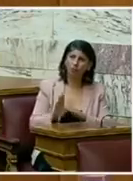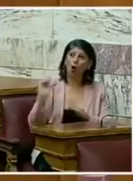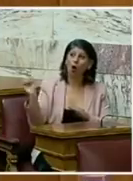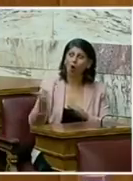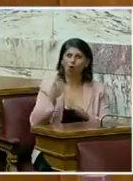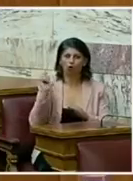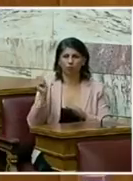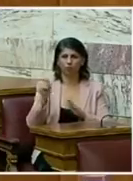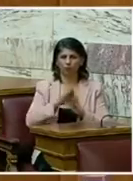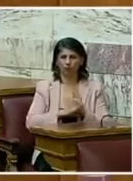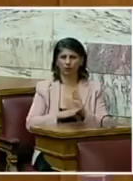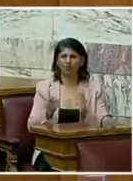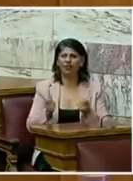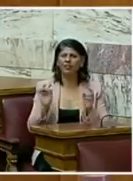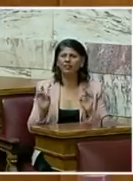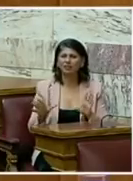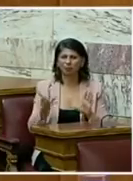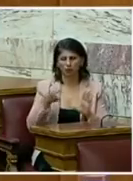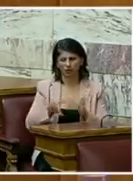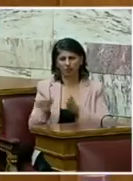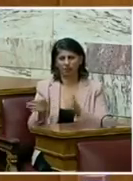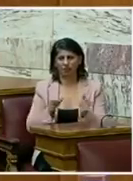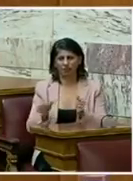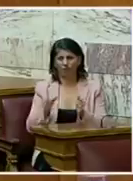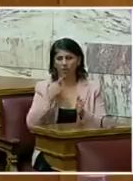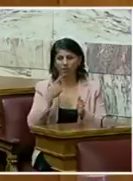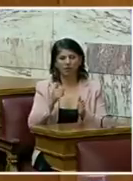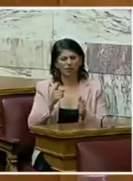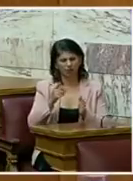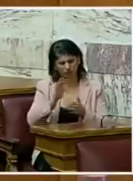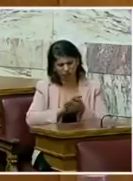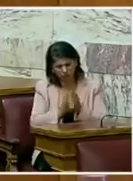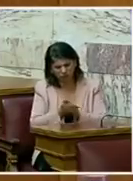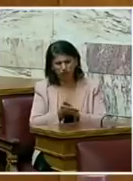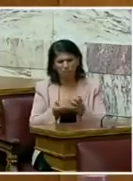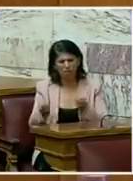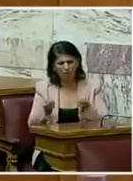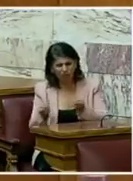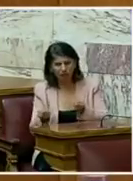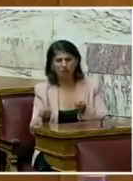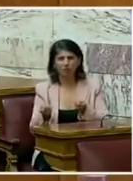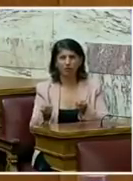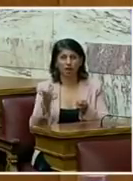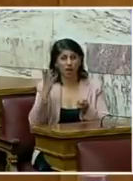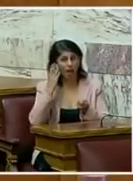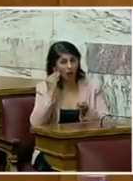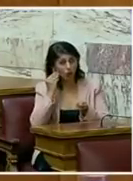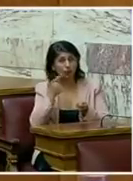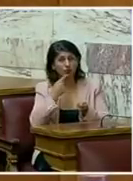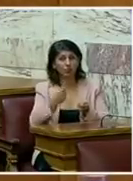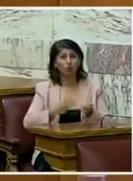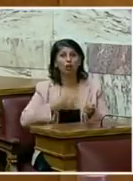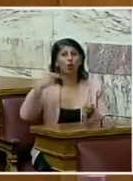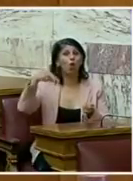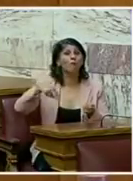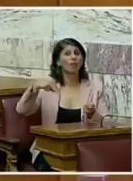σύστημα. Και δεν κάνετε τίποτα προς αυτή την κατεύθυνση. Μιλάτε πάντα για σκευωρία, για μεθοδεύσεις. Ακούστε λοιπόν τι είπε ο κύριος Λοβέρνης πριν να το